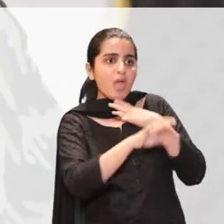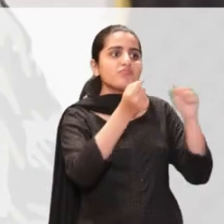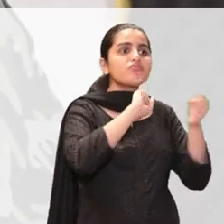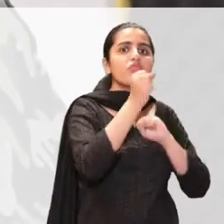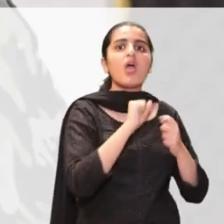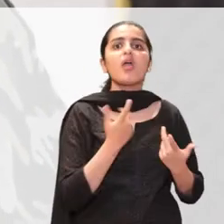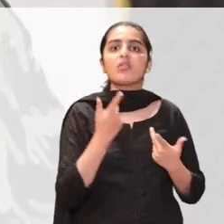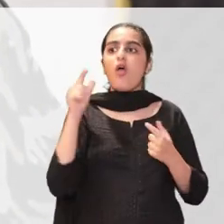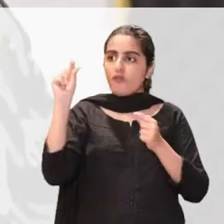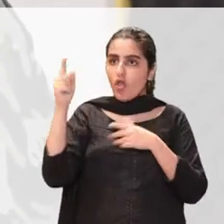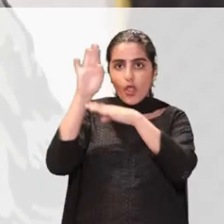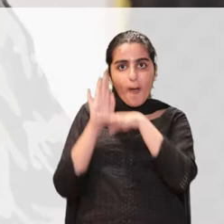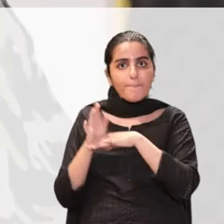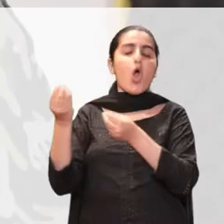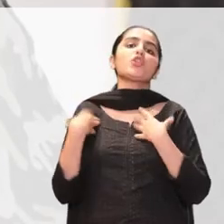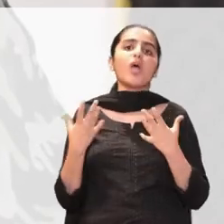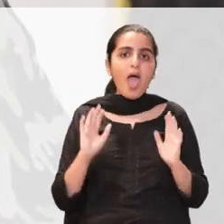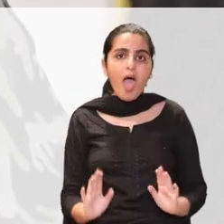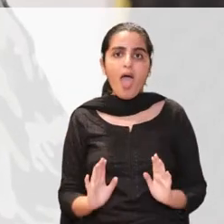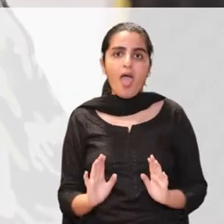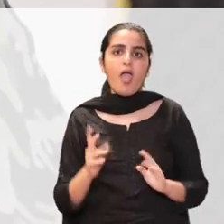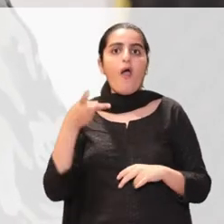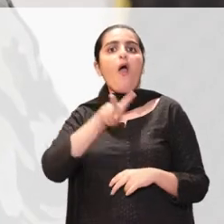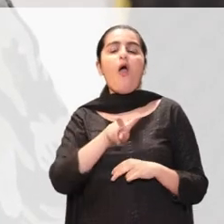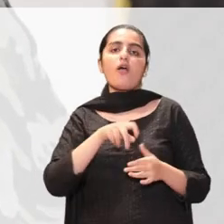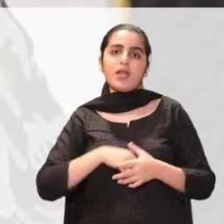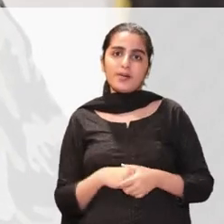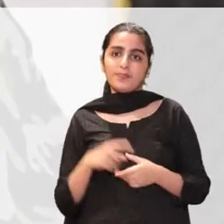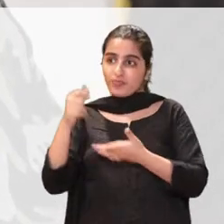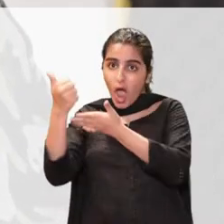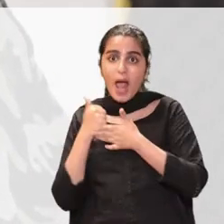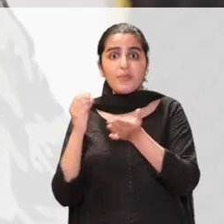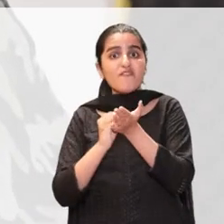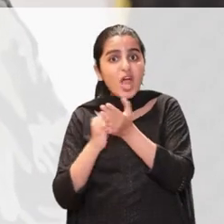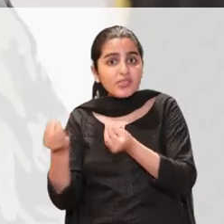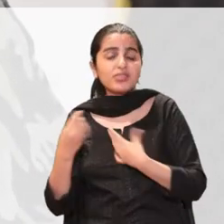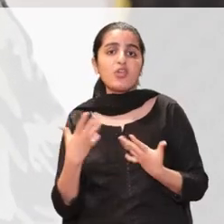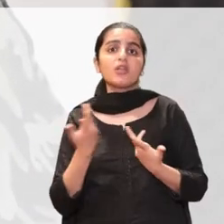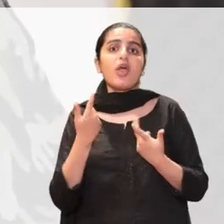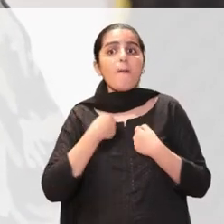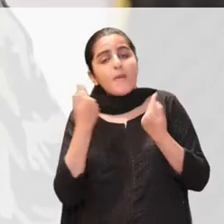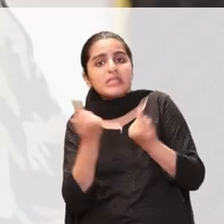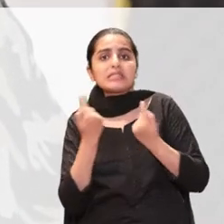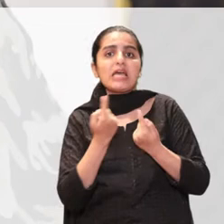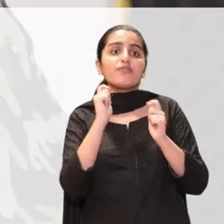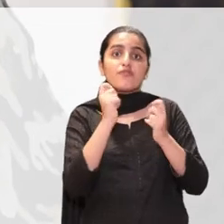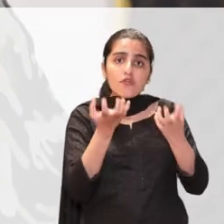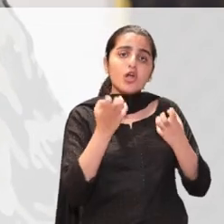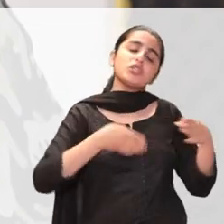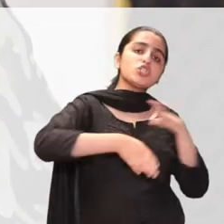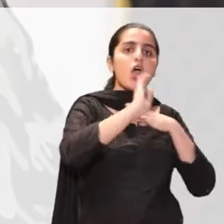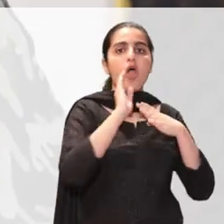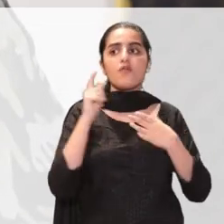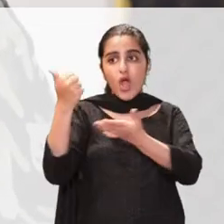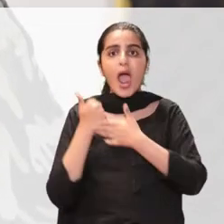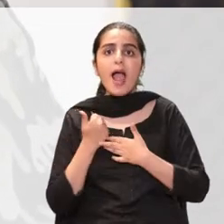है कि मैं मीडिया में होती है और मैं इतनी जगह फ्री काम कर होते रहते टॉपिक पर काम कर रही होती जहां पर हवा तीन तो उन चीजों पर बोलना ठीक नहीं